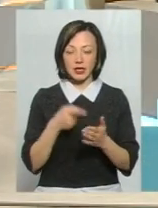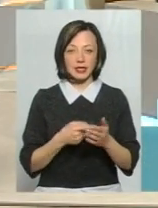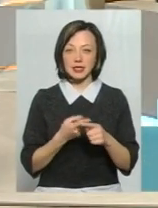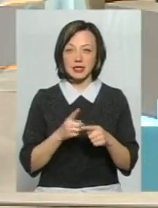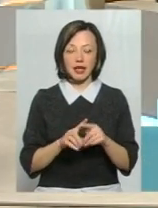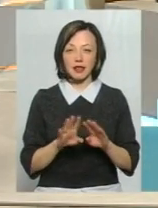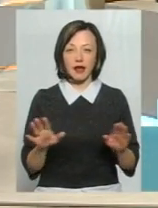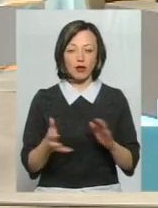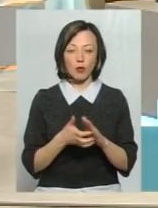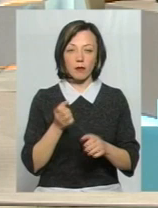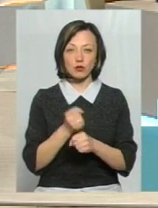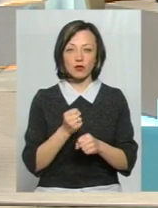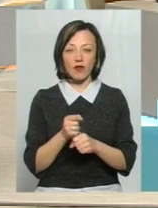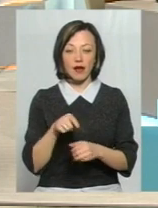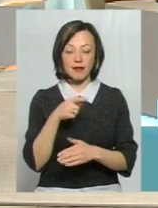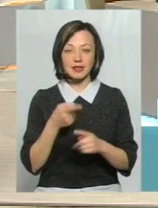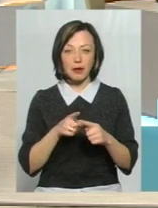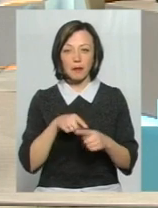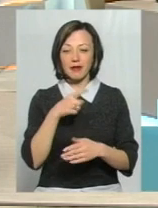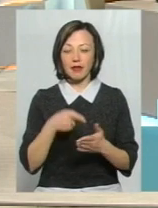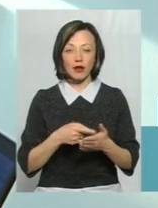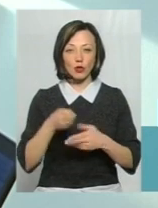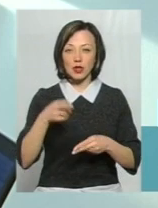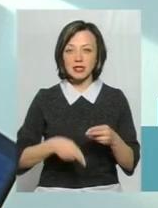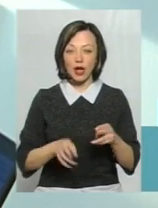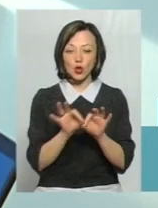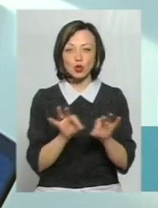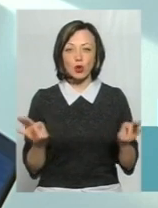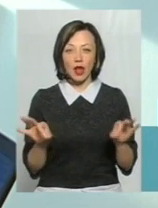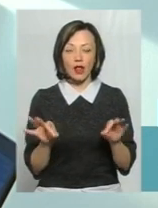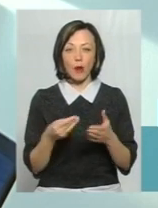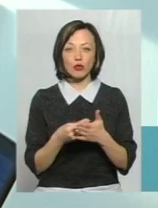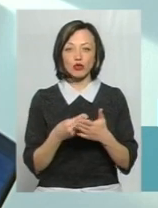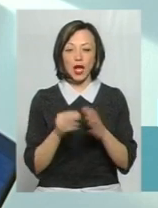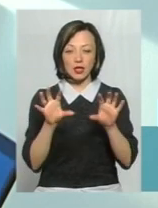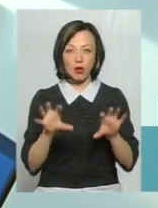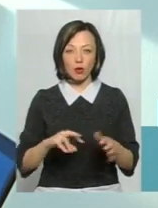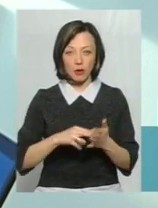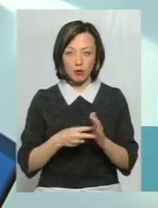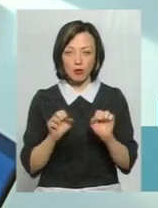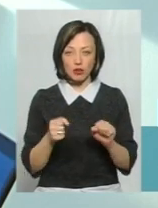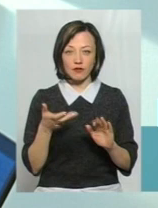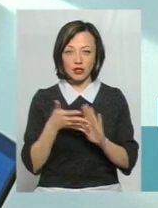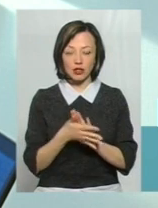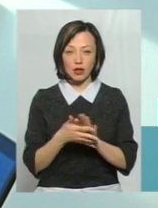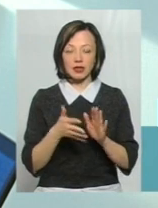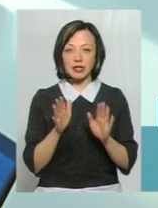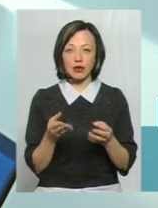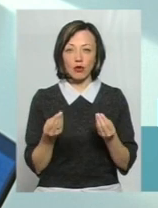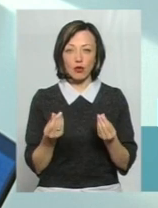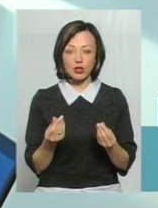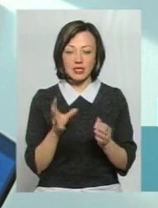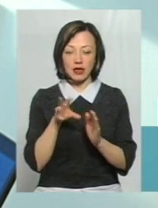що це питання тому, що сьогодні не до кінця досконалий бюджетний кодекс, який передбачає, що ми можемо тільки витрачати і планувати кошти,